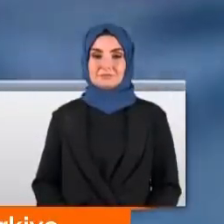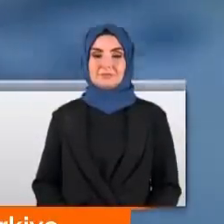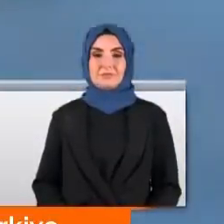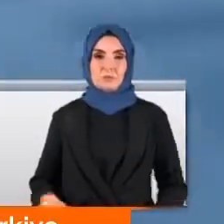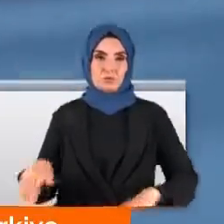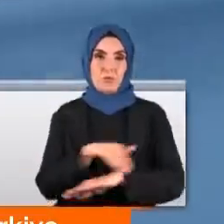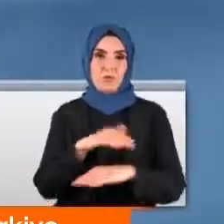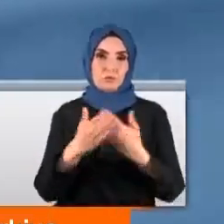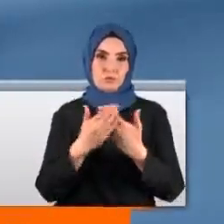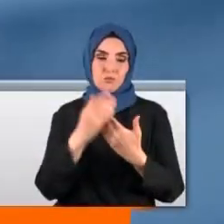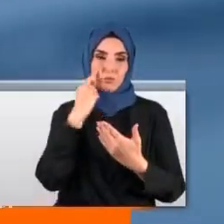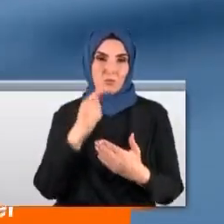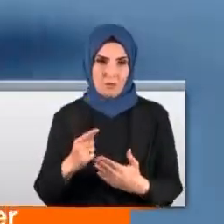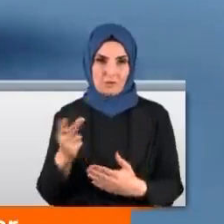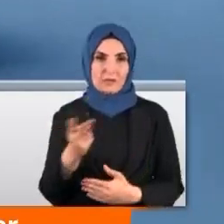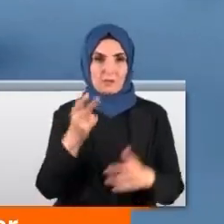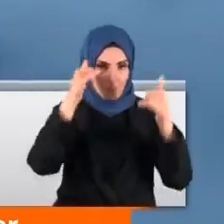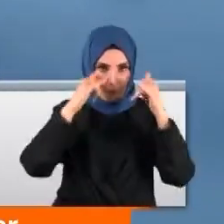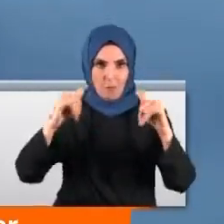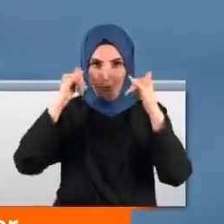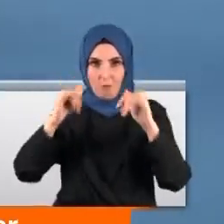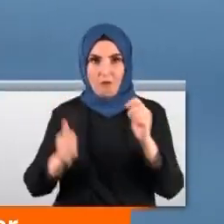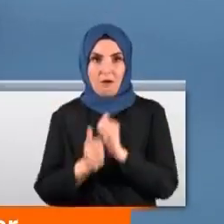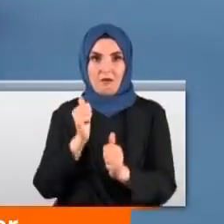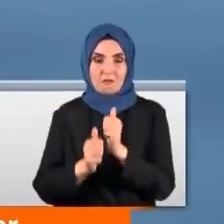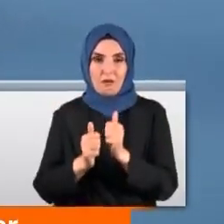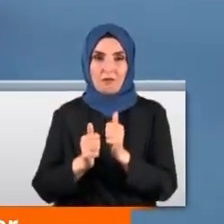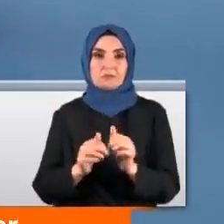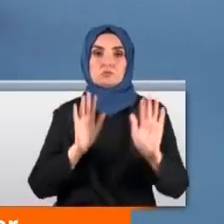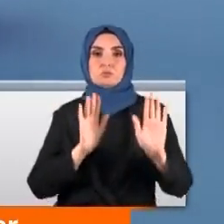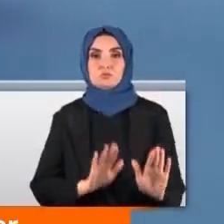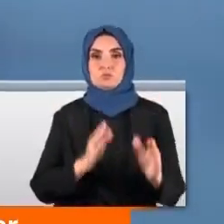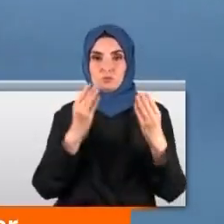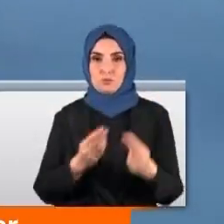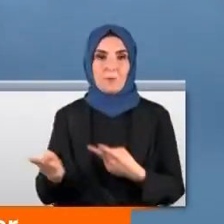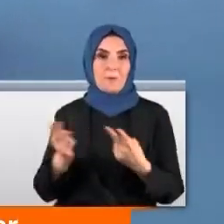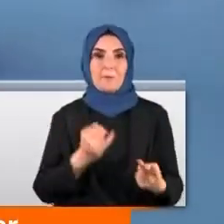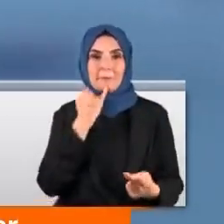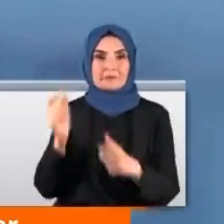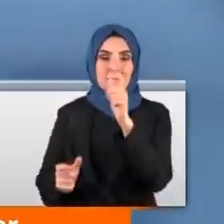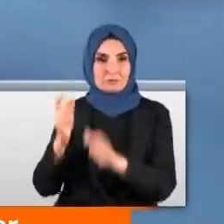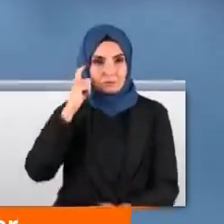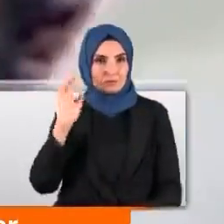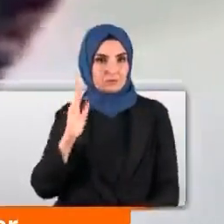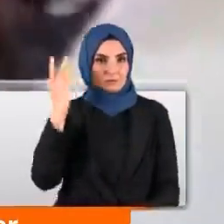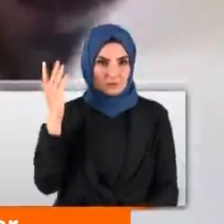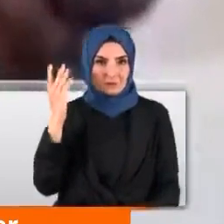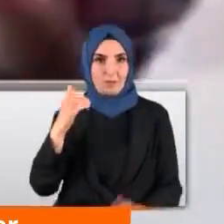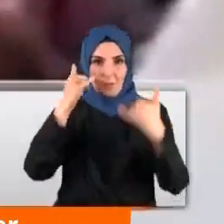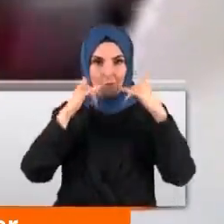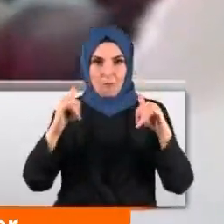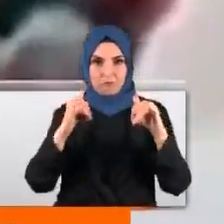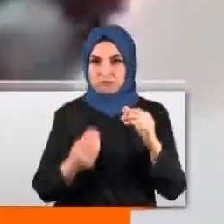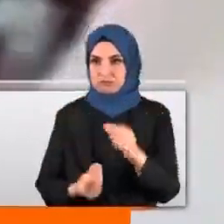Sokak düğünü iki boğanın kavgasıyla durdu. Davetliler şaşkındı. Boğalar aralarına dalınca kaçacak yer aradılar.